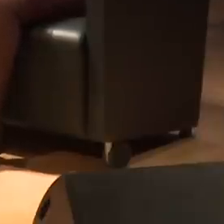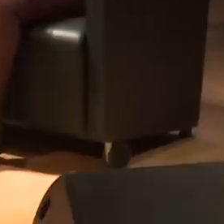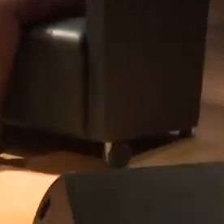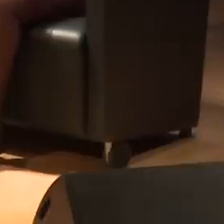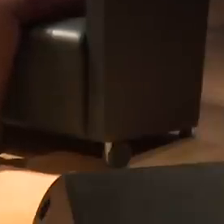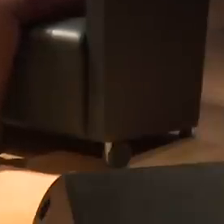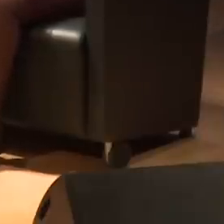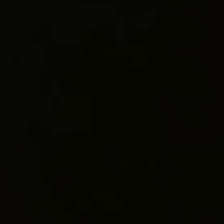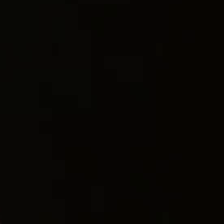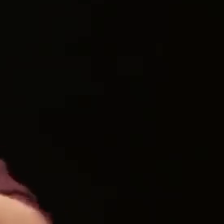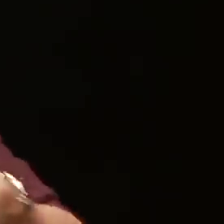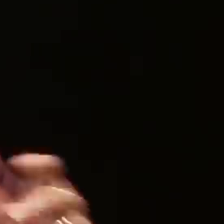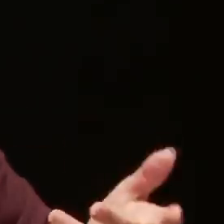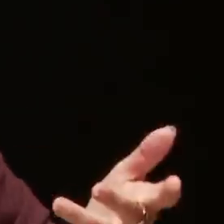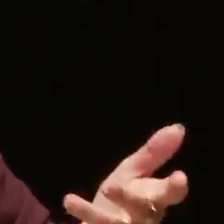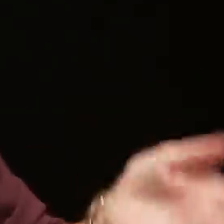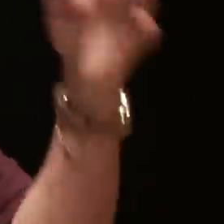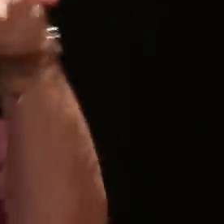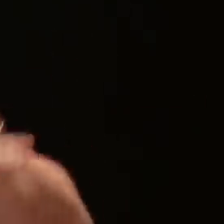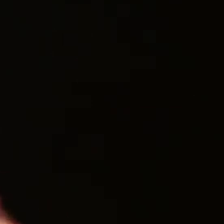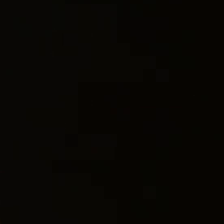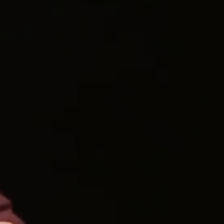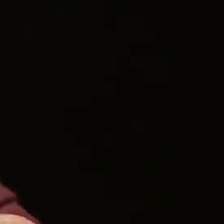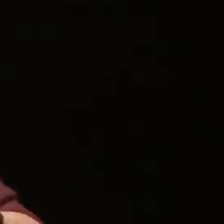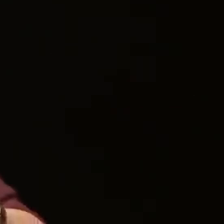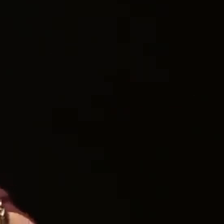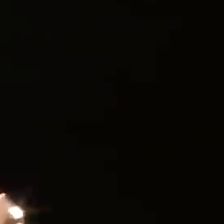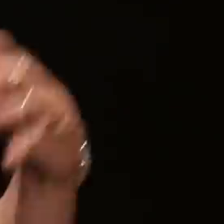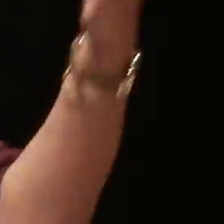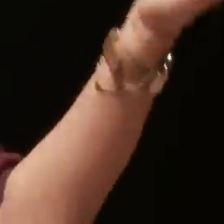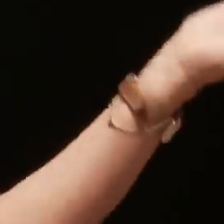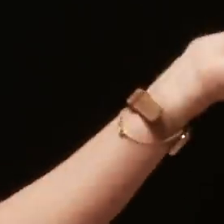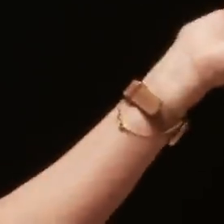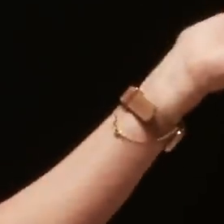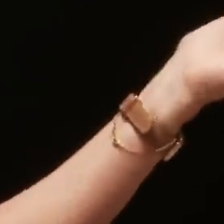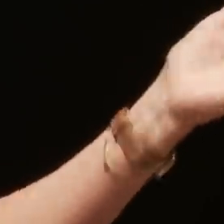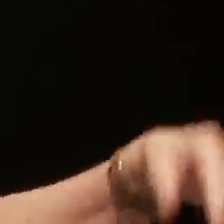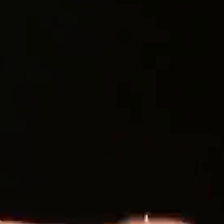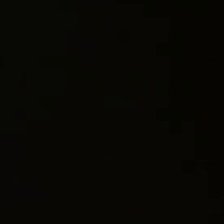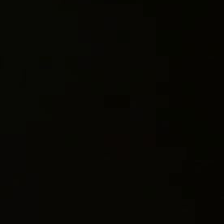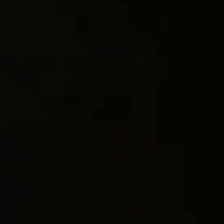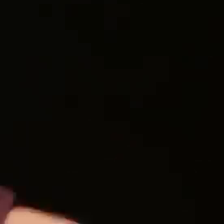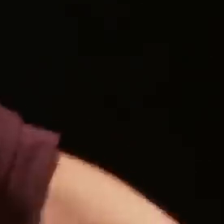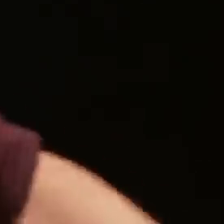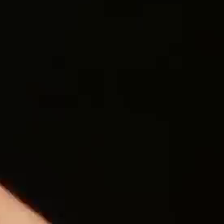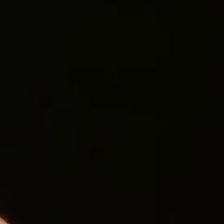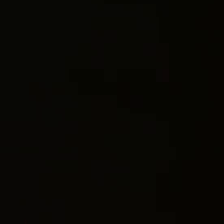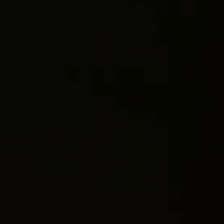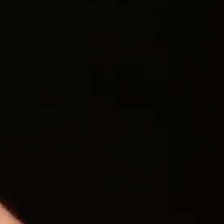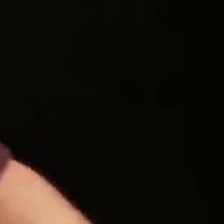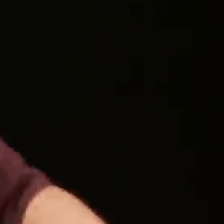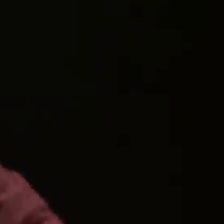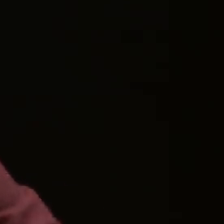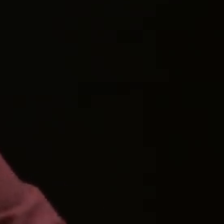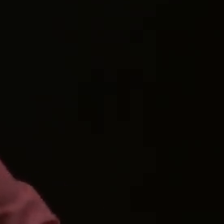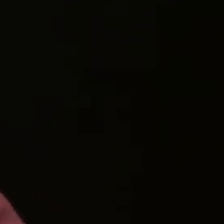sport de la course à pied. Voilà, on écoute Pierre, on remonte ensuite sur le plateau, et bien sûr, on répondra à toutes les questions que